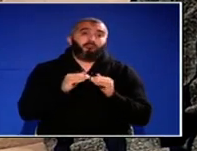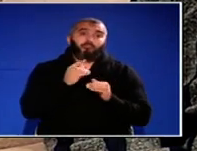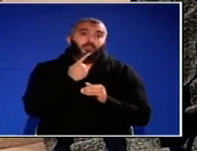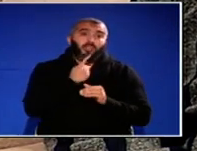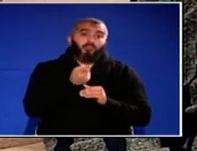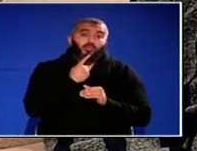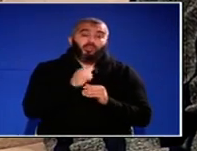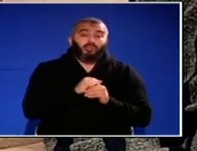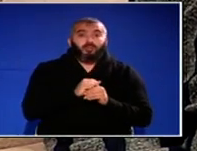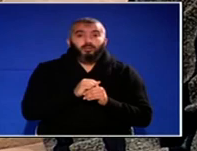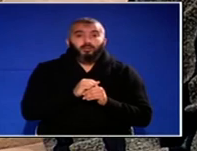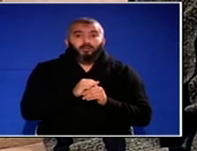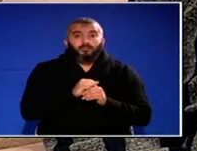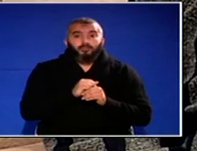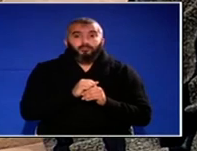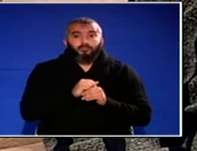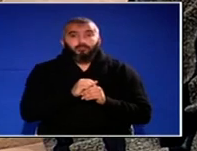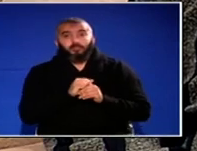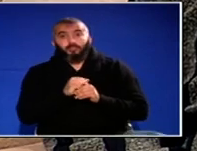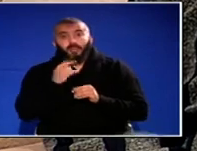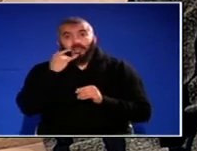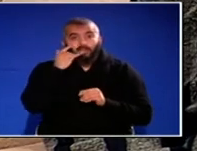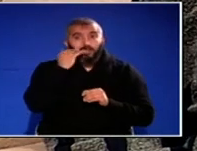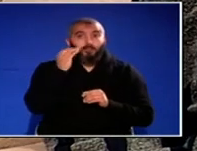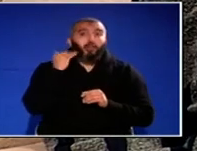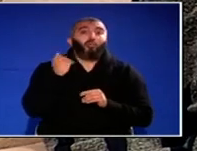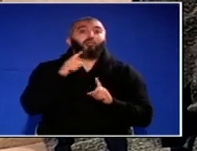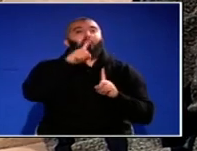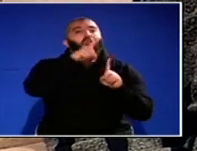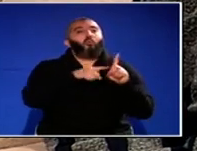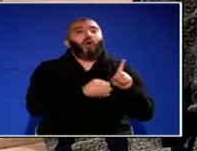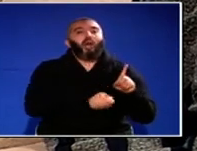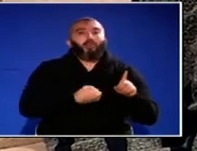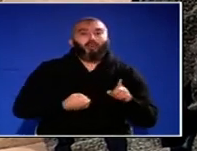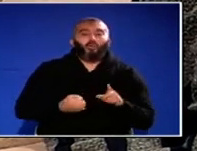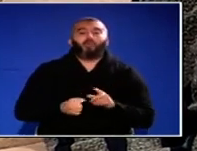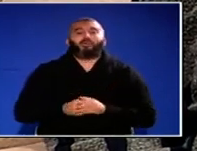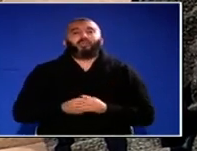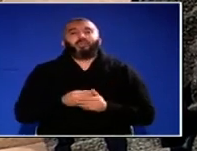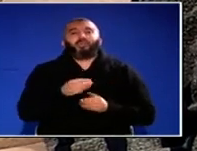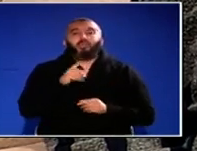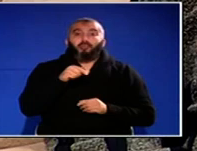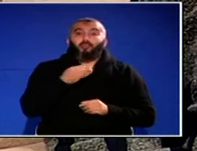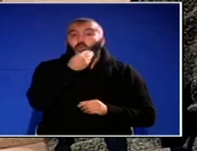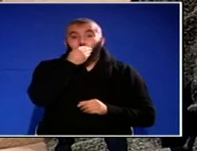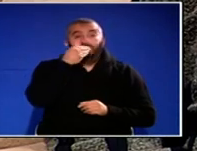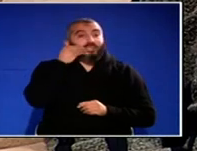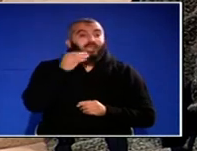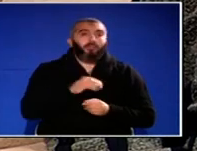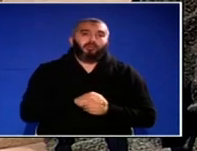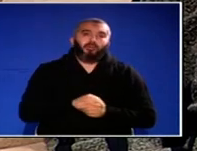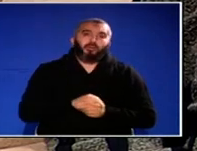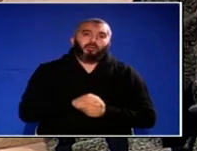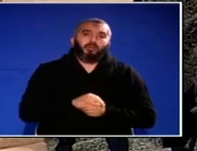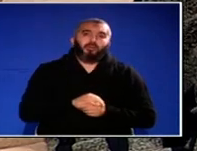كان رمضان، لأن في رمضان هناك خصوصية وهناك صيام وهناك نقول تقييد